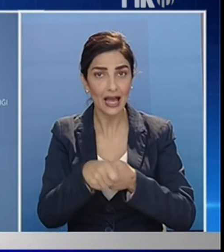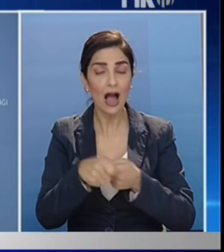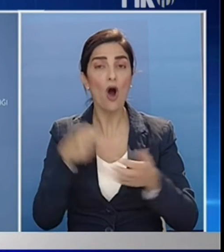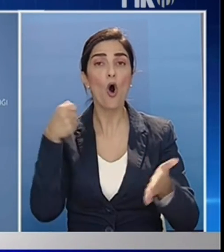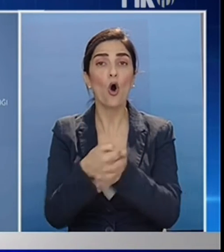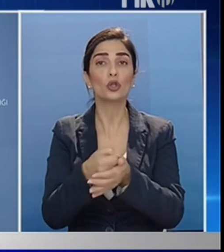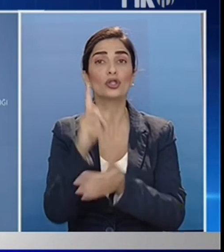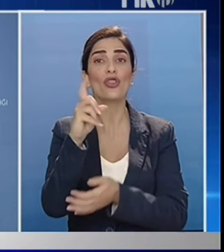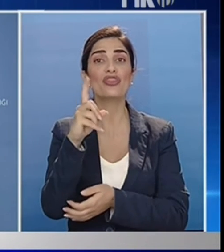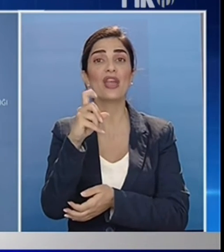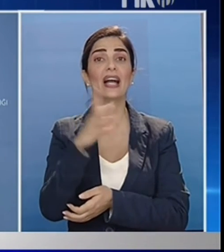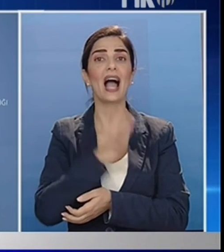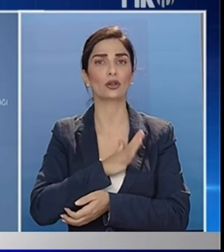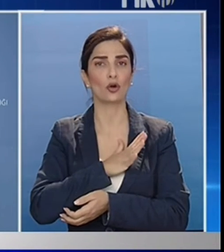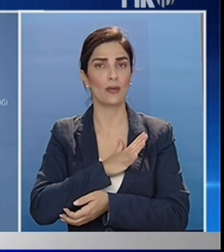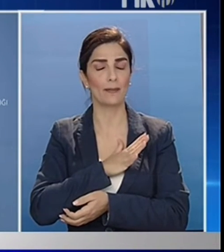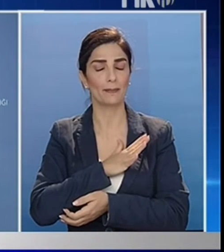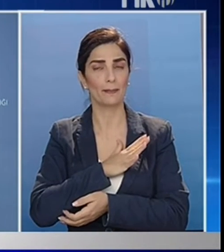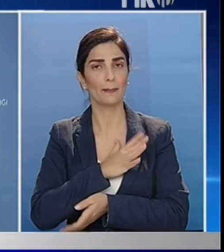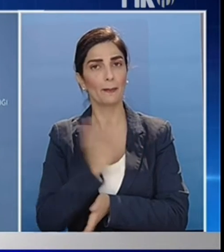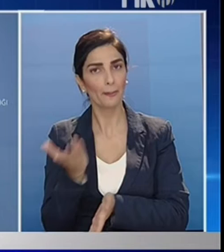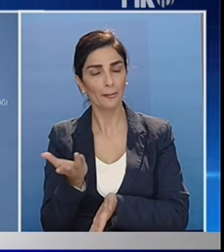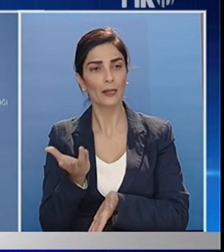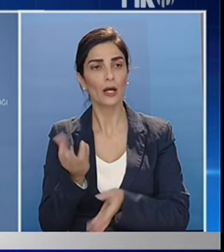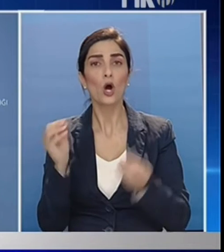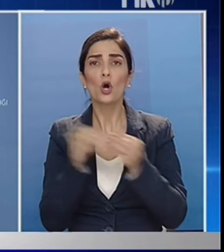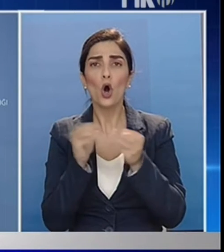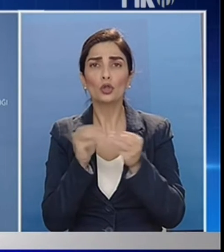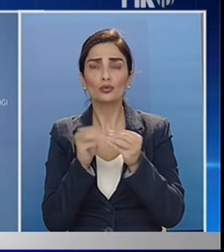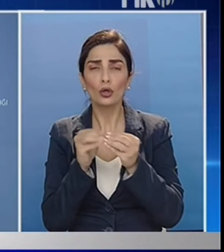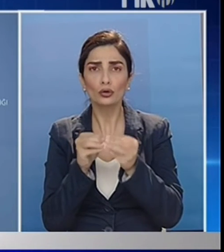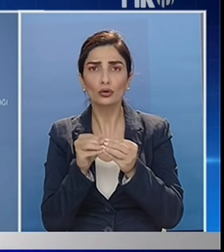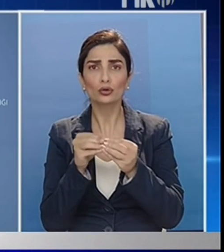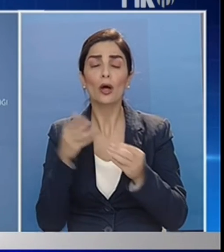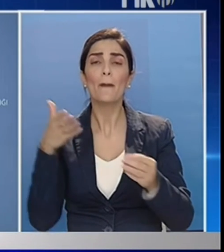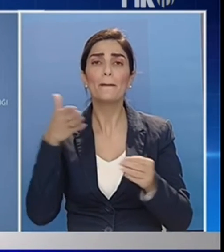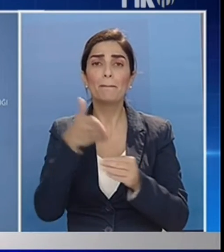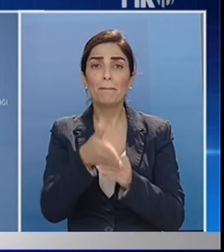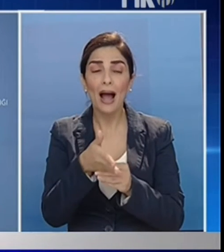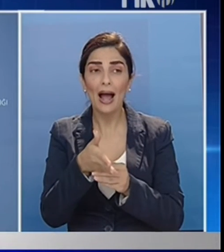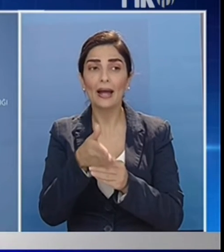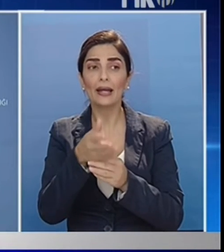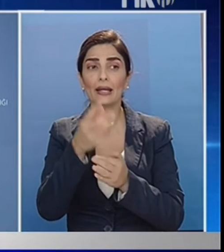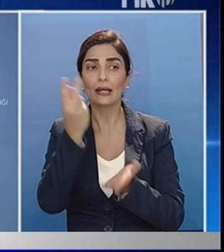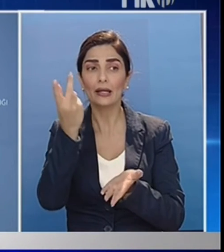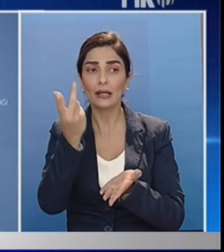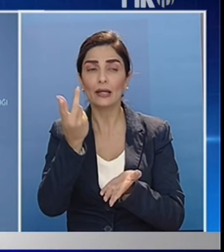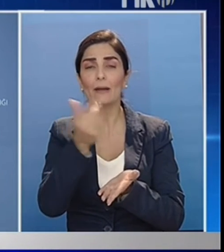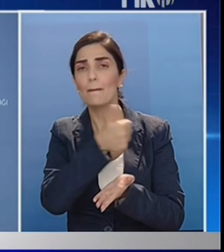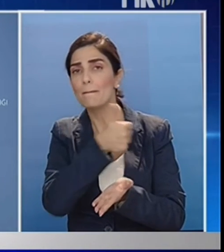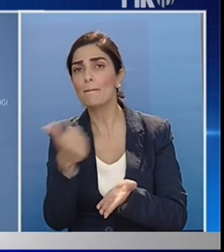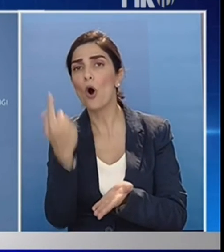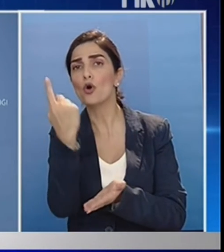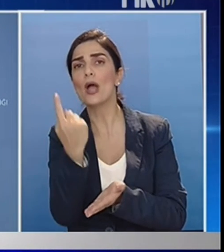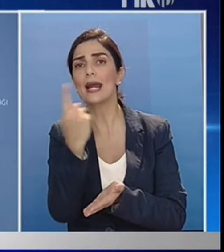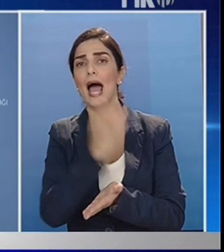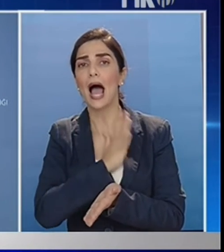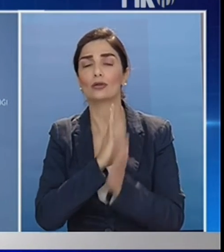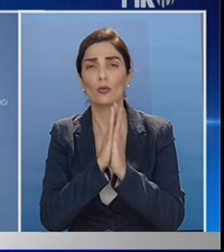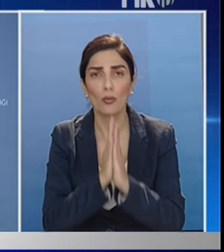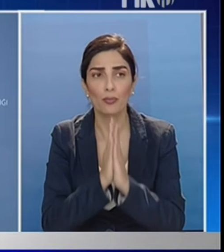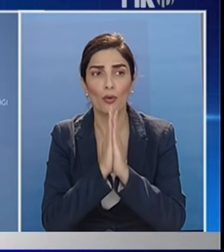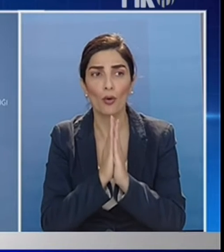άτομα. Επιτρέπεται παρουσία πιστών σε χώρους θρησκευτικής λατρείας για σκοπούς ατομικής προσευχής και με μέγιστο αριθμό εντός